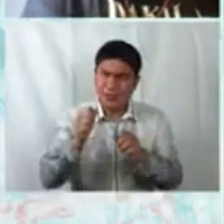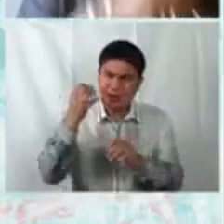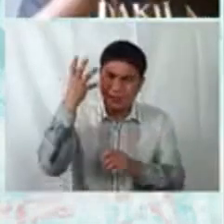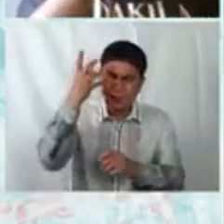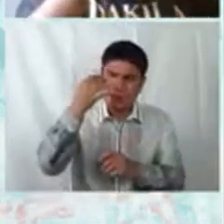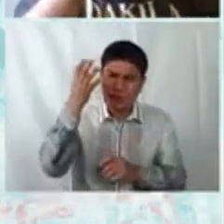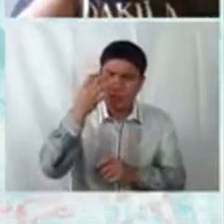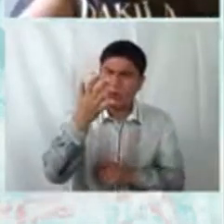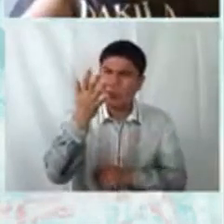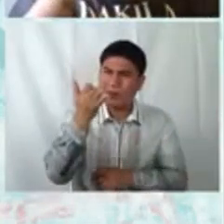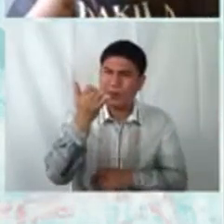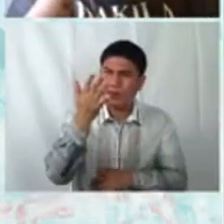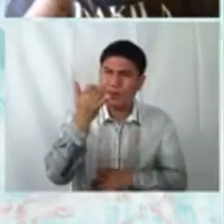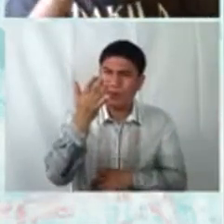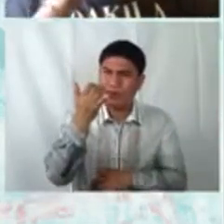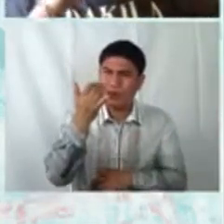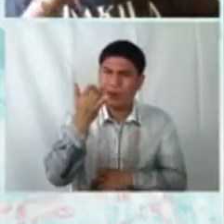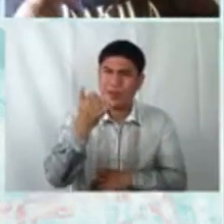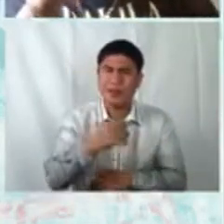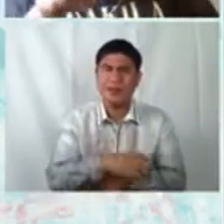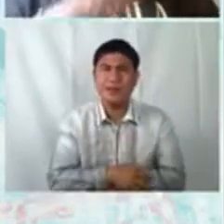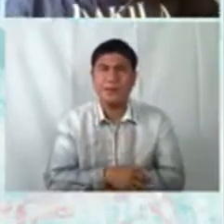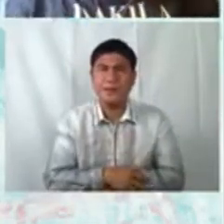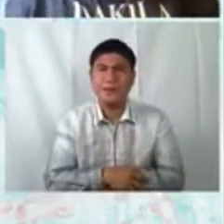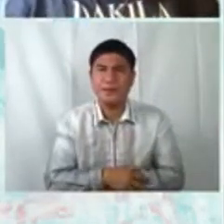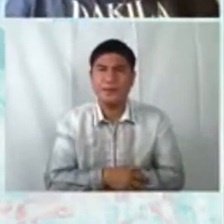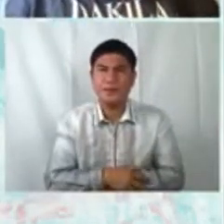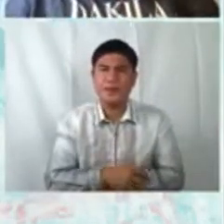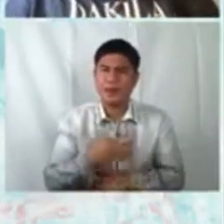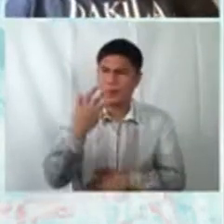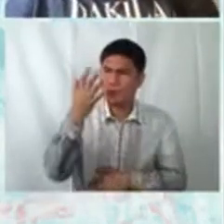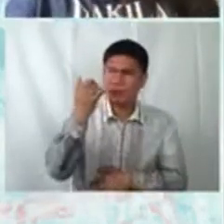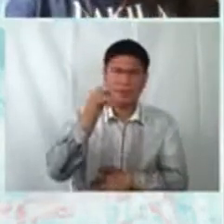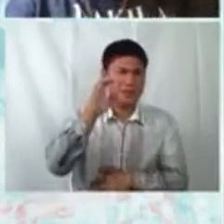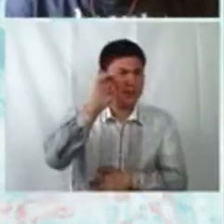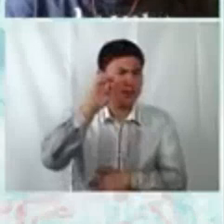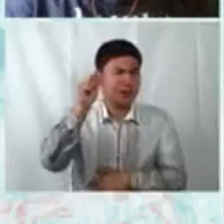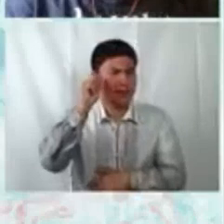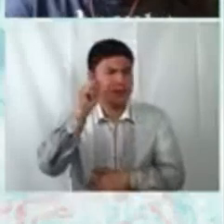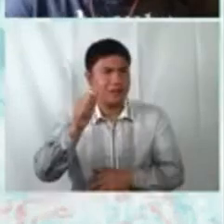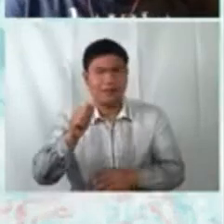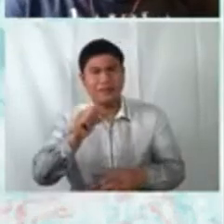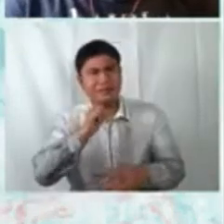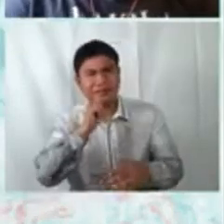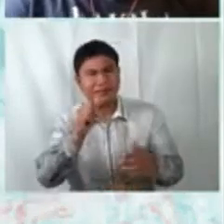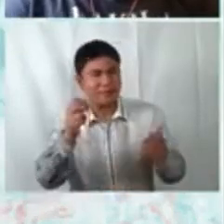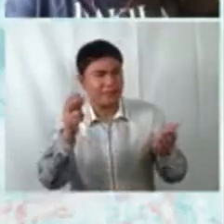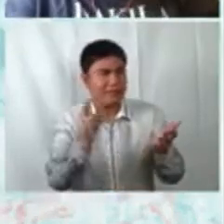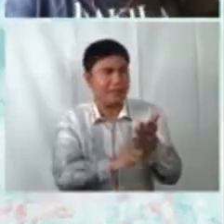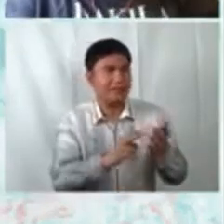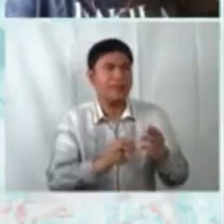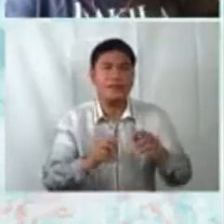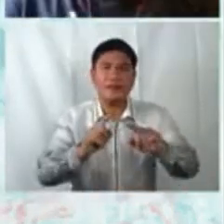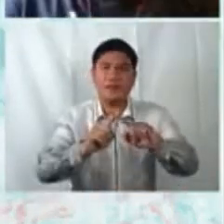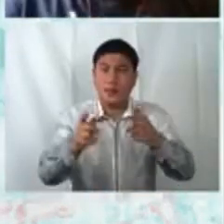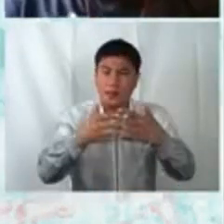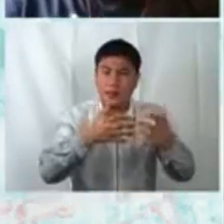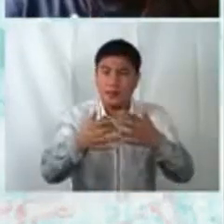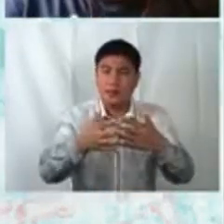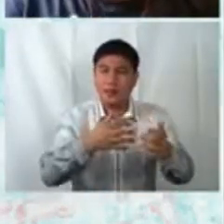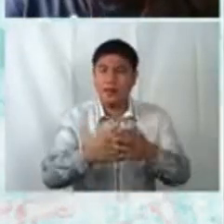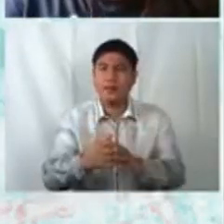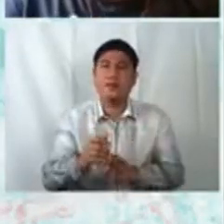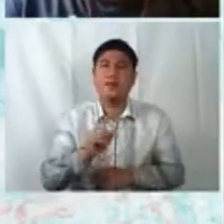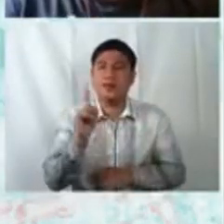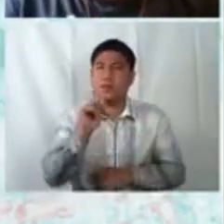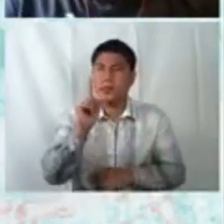Alam nyo, may clue tayo dyan eh. Baka mamaya masagot. Bakit kaya hindi siya pumirma sa akta? But anyway, ano pinapaalala